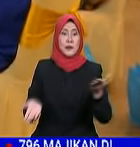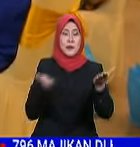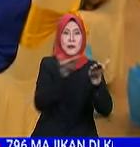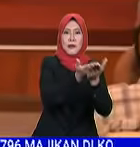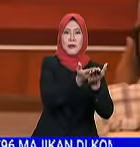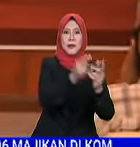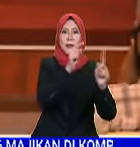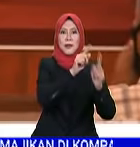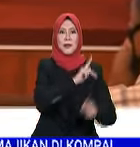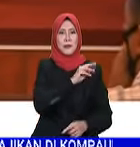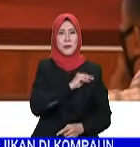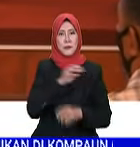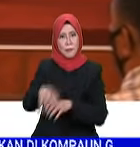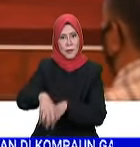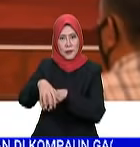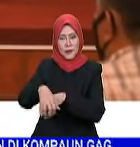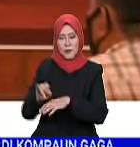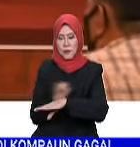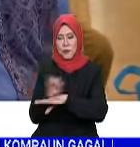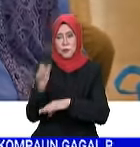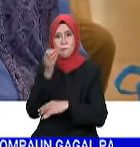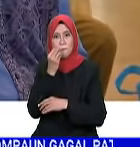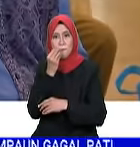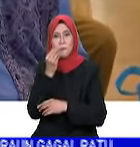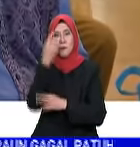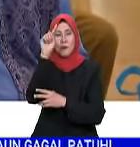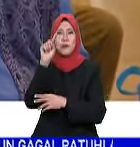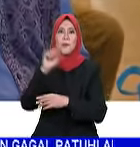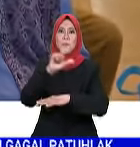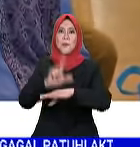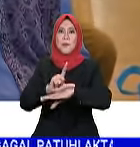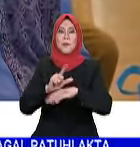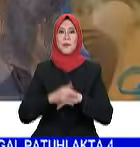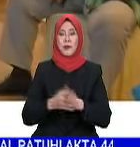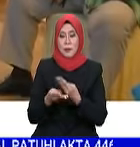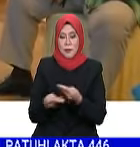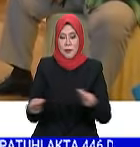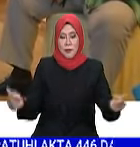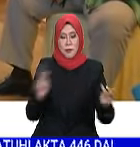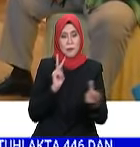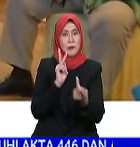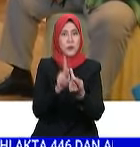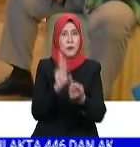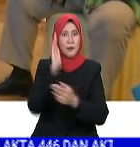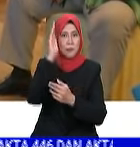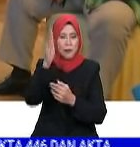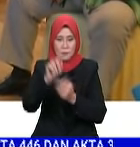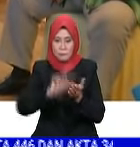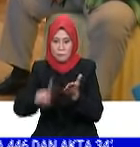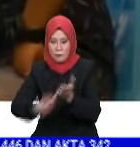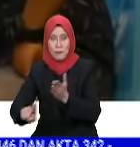dikemukakan kepada Kementerian Pertanian dan Industri Makanan melalui Perbadanan Labuan. Tanah yang sesuai akan dikenal